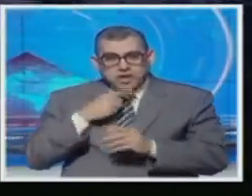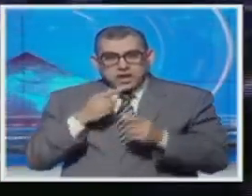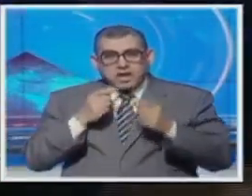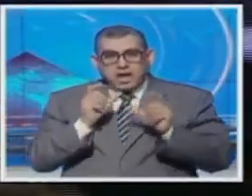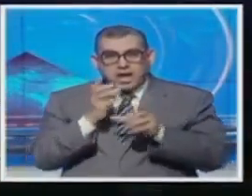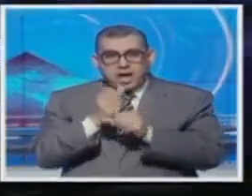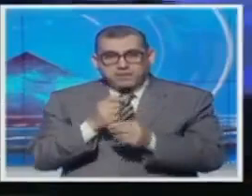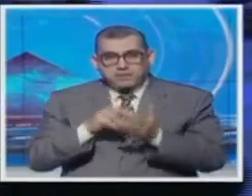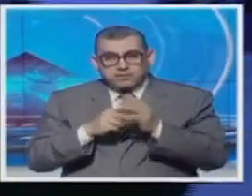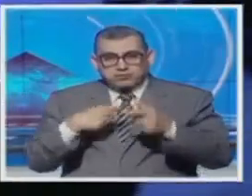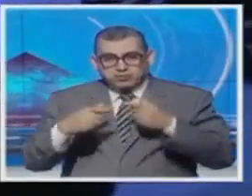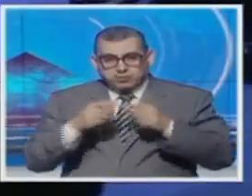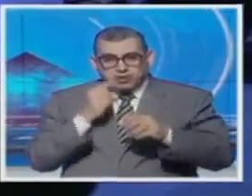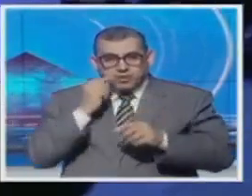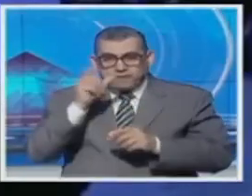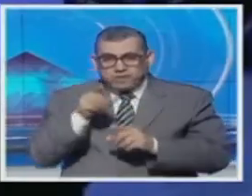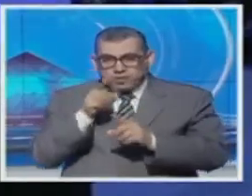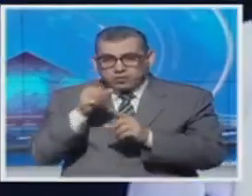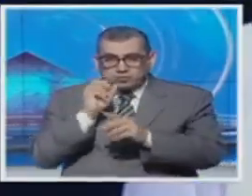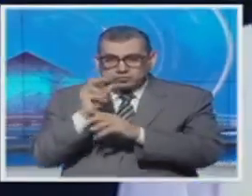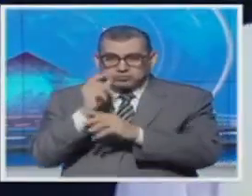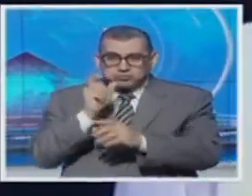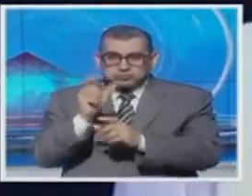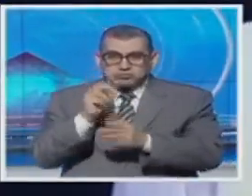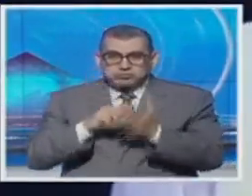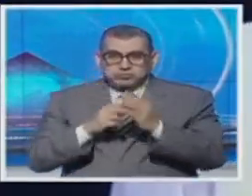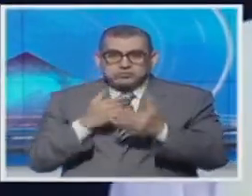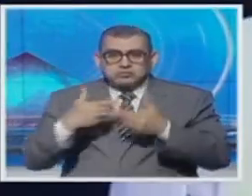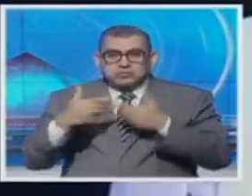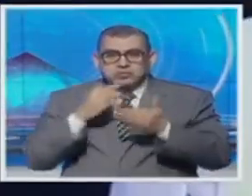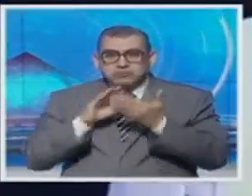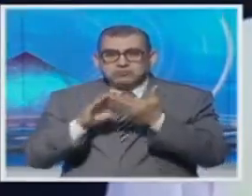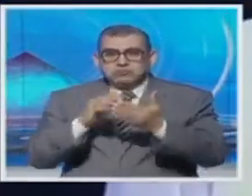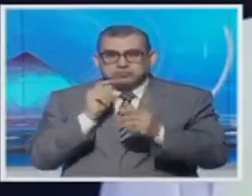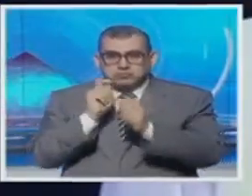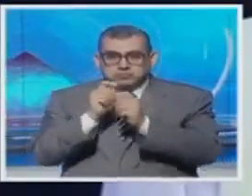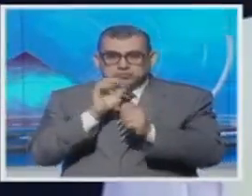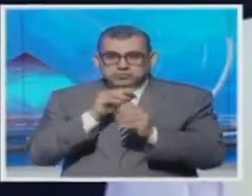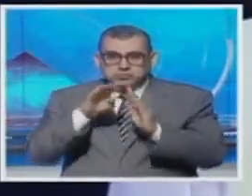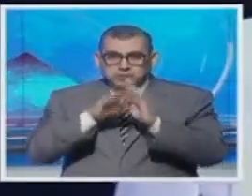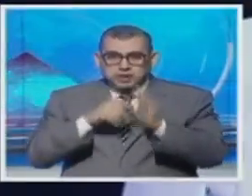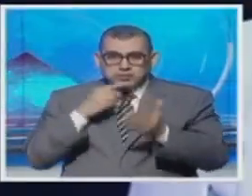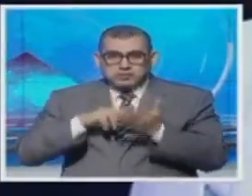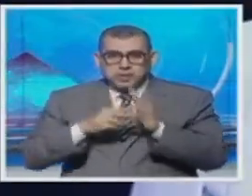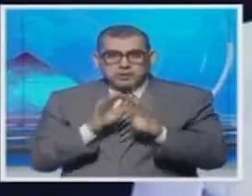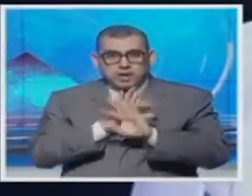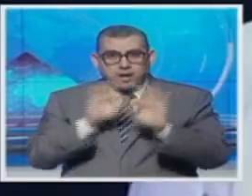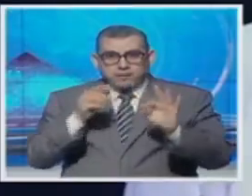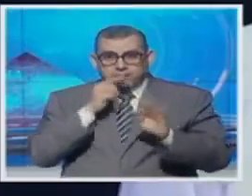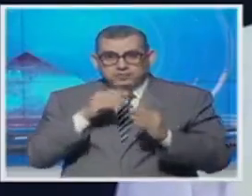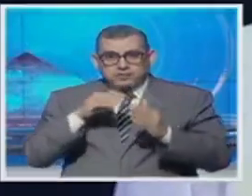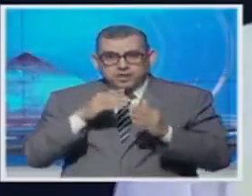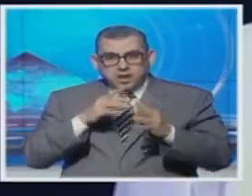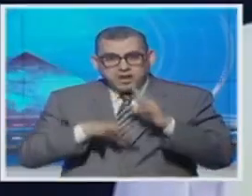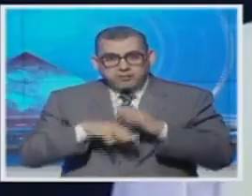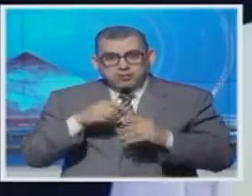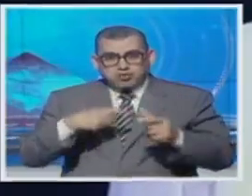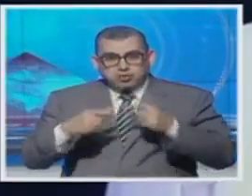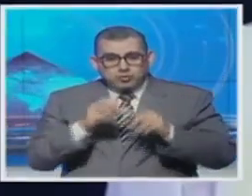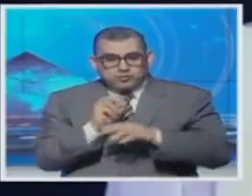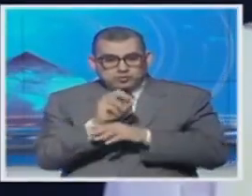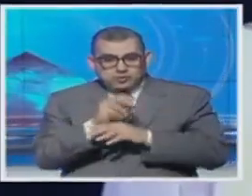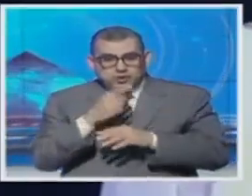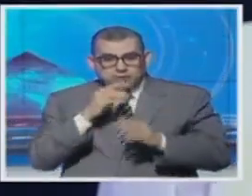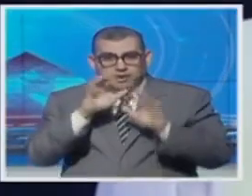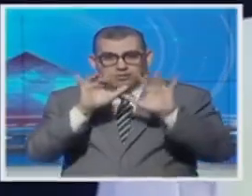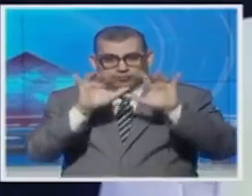بحماية وتأمين العنصر البشري، سلامة الاجراءات، وتأمين البنية التحتية. البنية التحتية سواء نظم التشغيل،